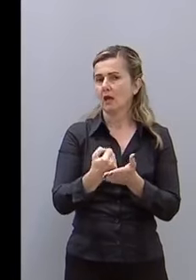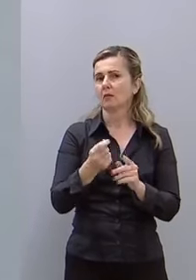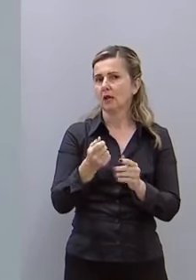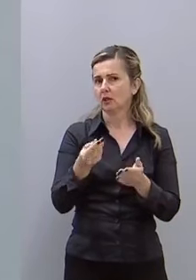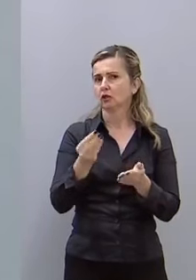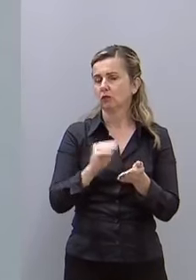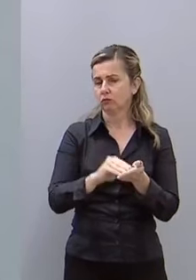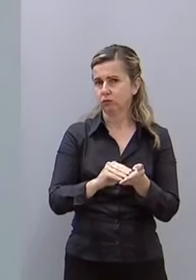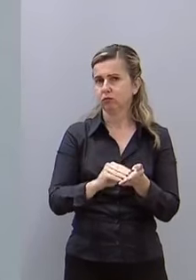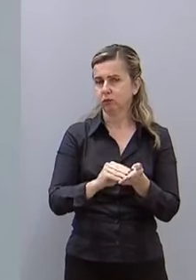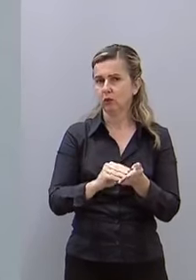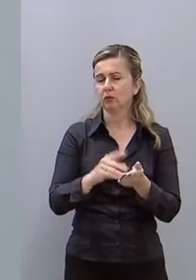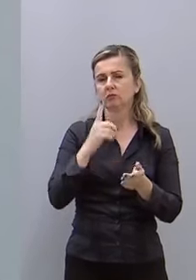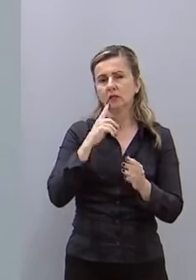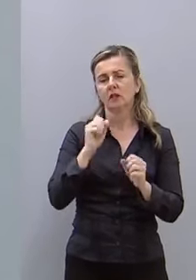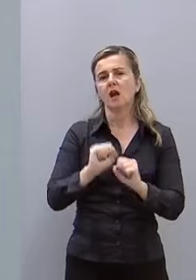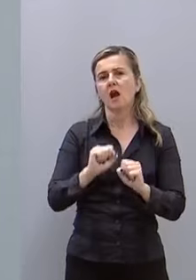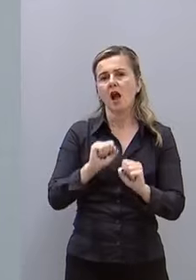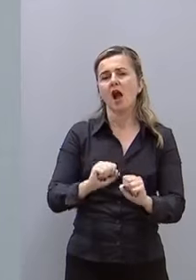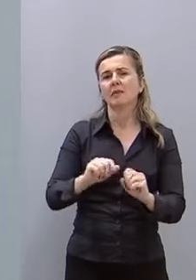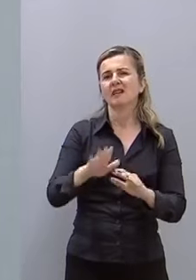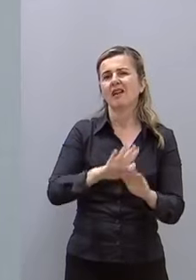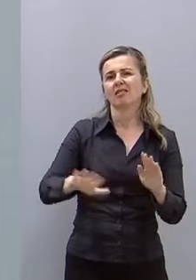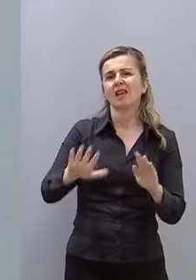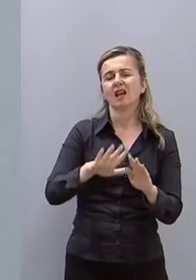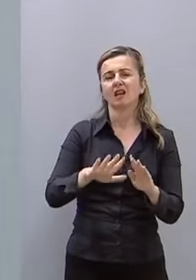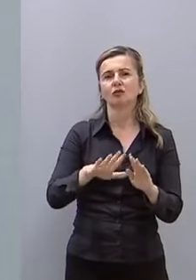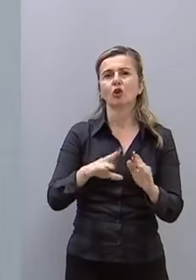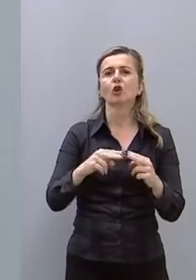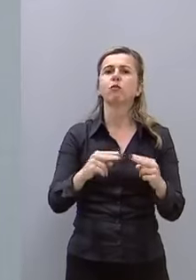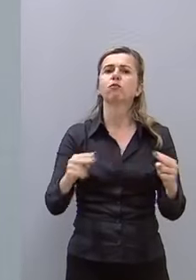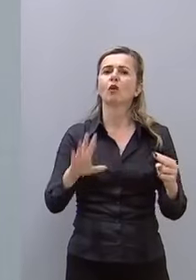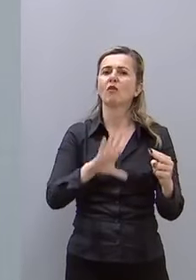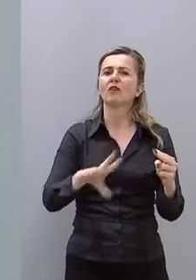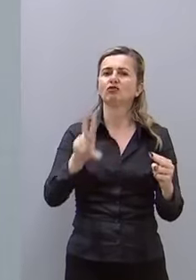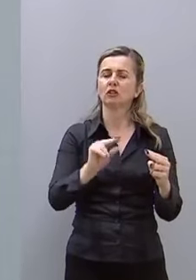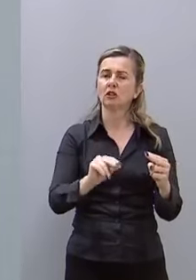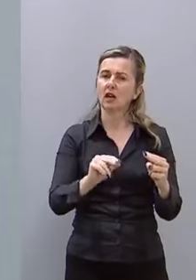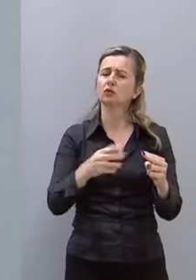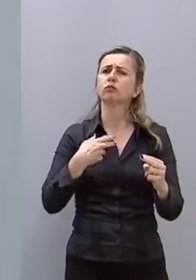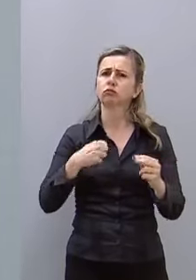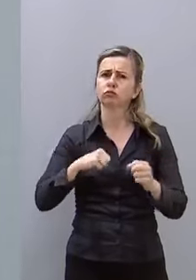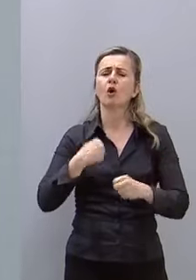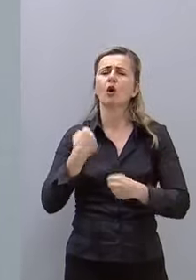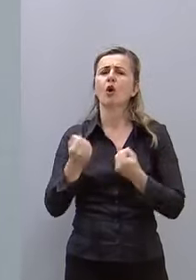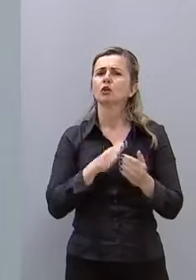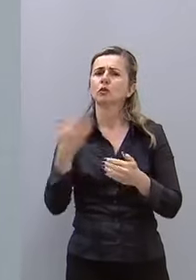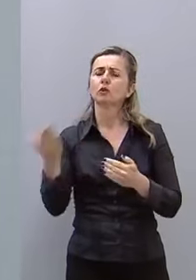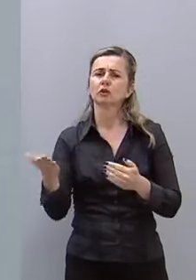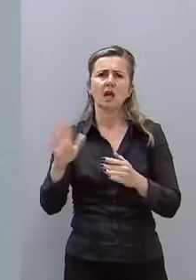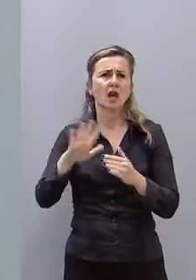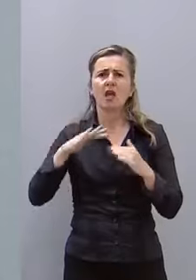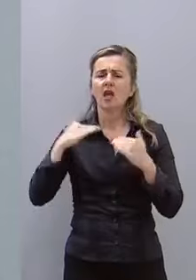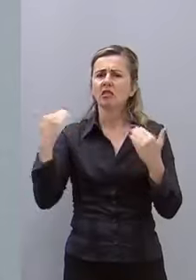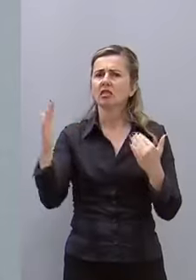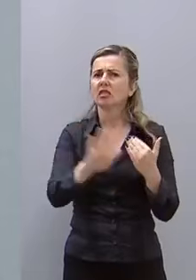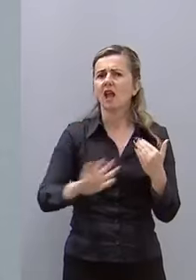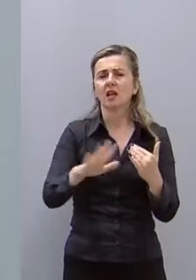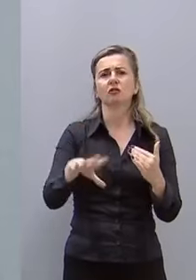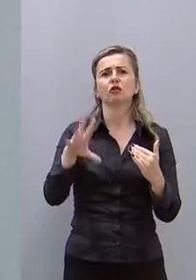per i residenti domiciliati nel territorio provinciale lo spostamento nell'ambito del territorio provinciale o